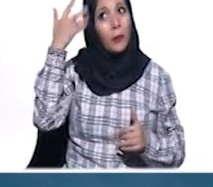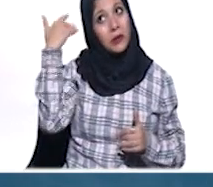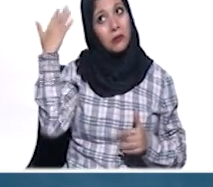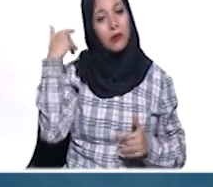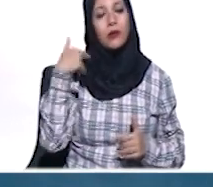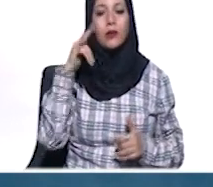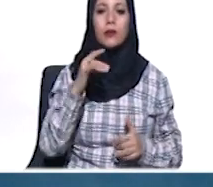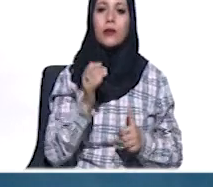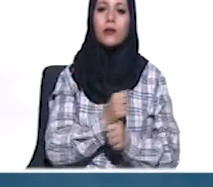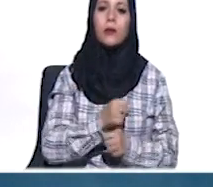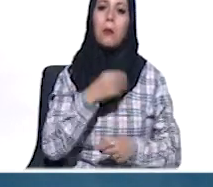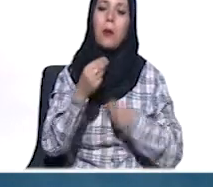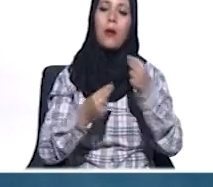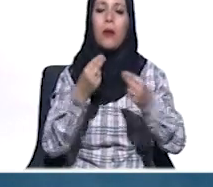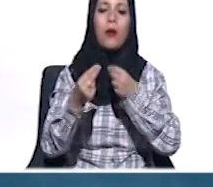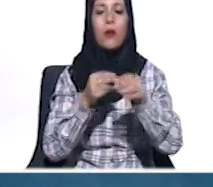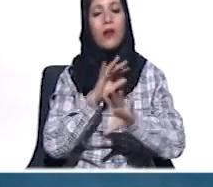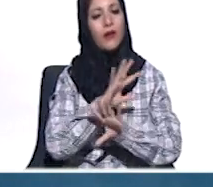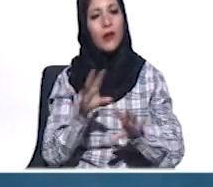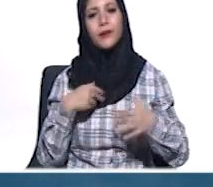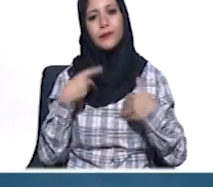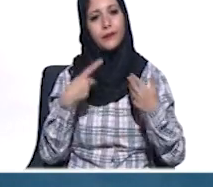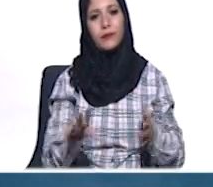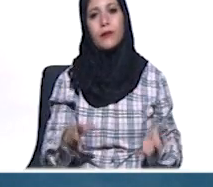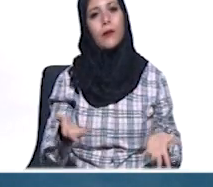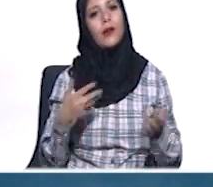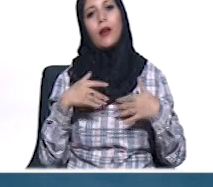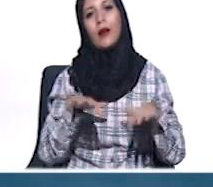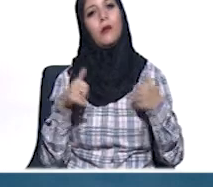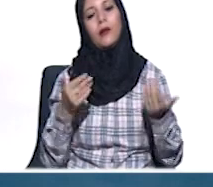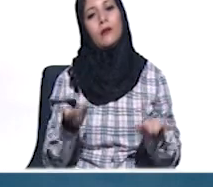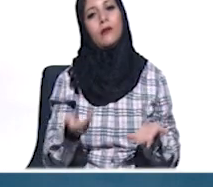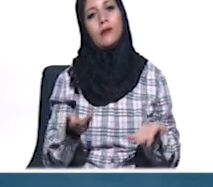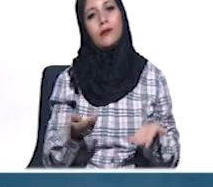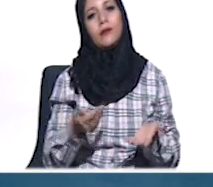بس مره على مره طبعا بقيت خلاص يعني اهدى شويه.